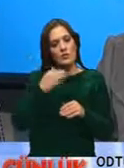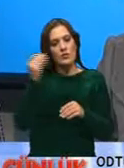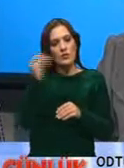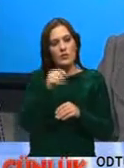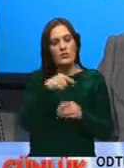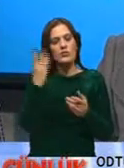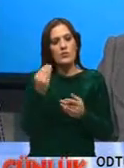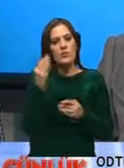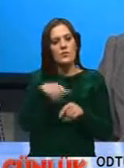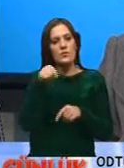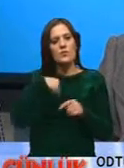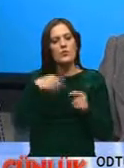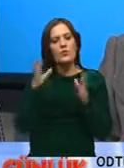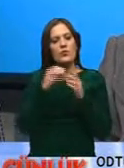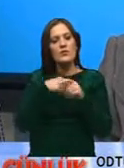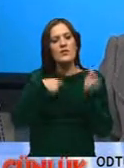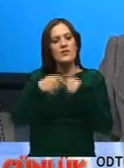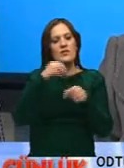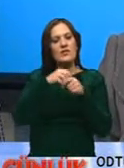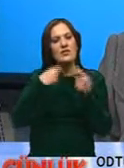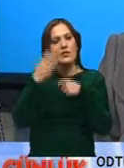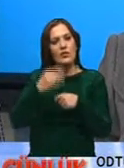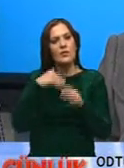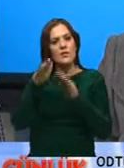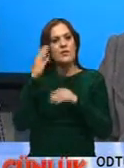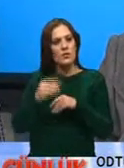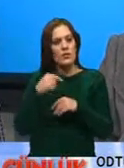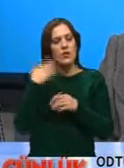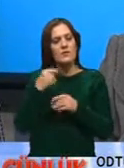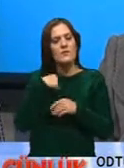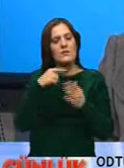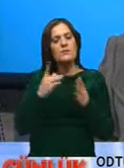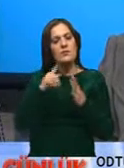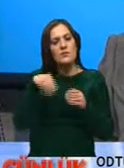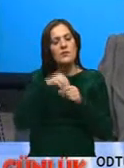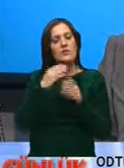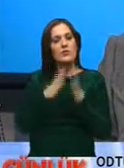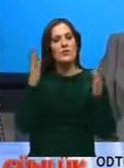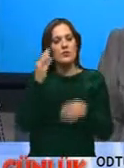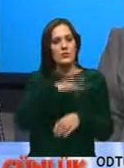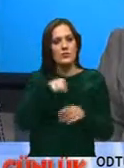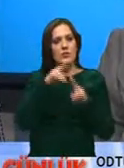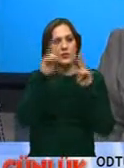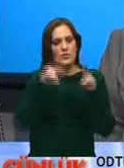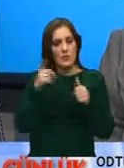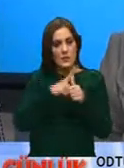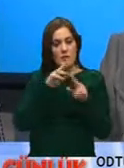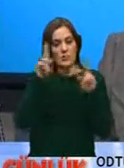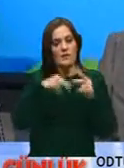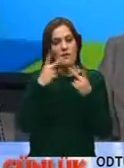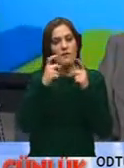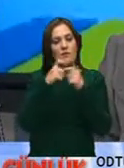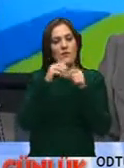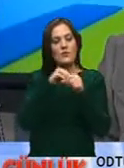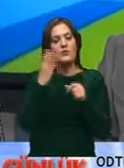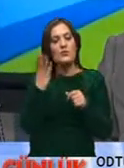bu grupların şirketleşmesine, ticaretleşmesine destek oluyorlar. Aslında bizim için büyük kazanç, bir uluslararası web sitesine